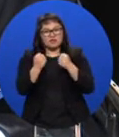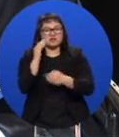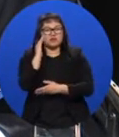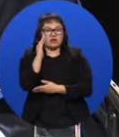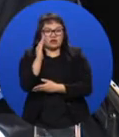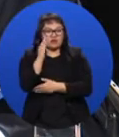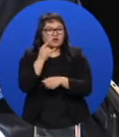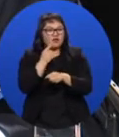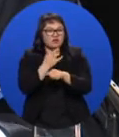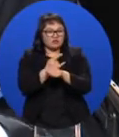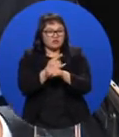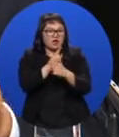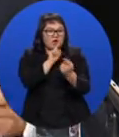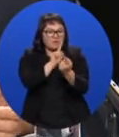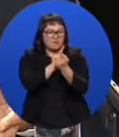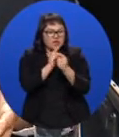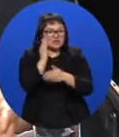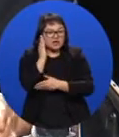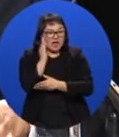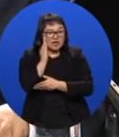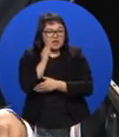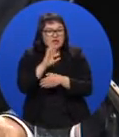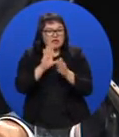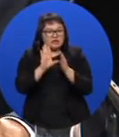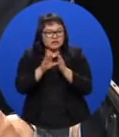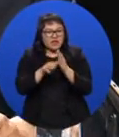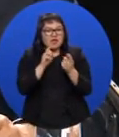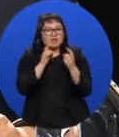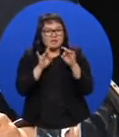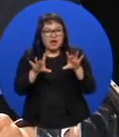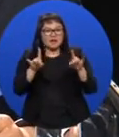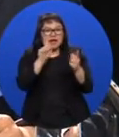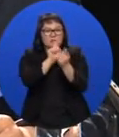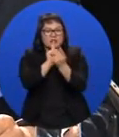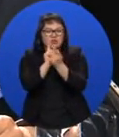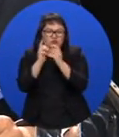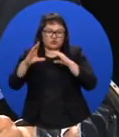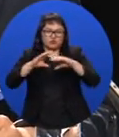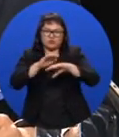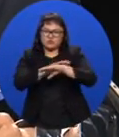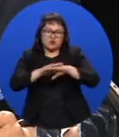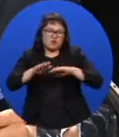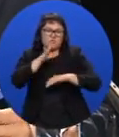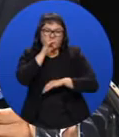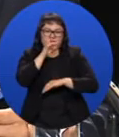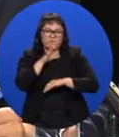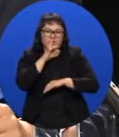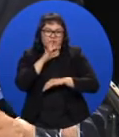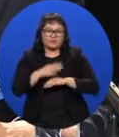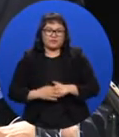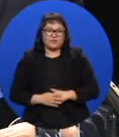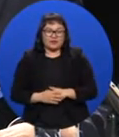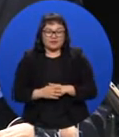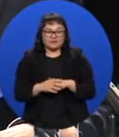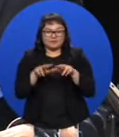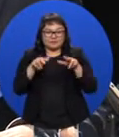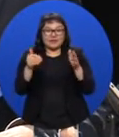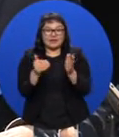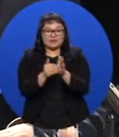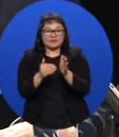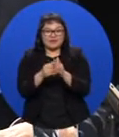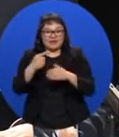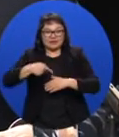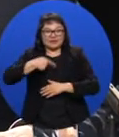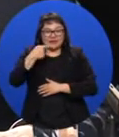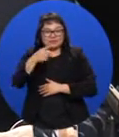했는지 만나 이야기할 때마다 소통 이야기합니다만 소통이 잘 안 이루어질 것 같습니다. 예. 네, 여기까지 예. 하겠습니다.